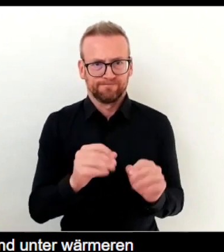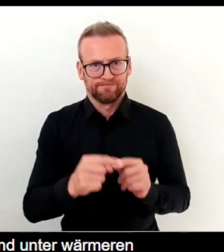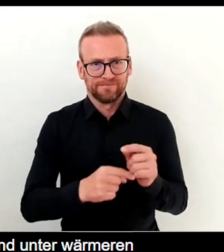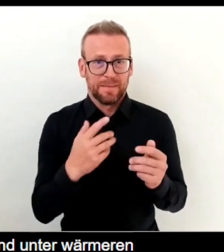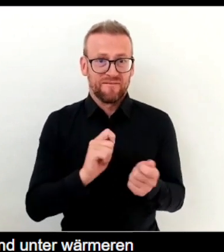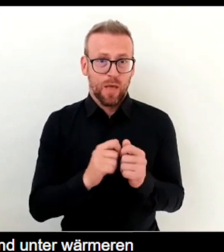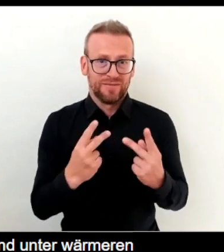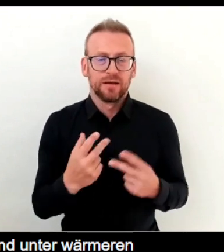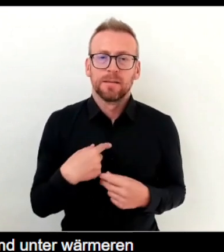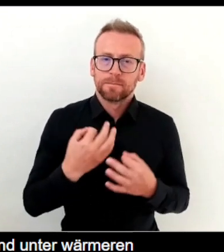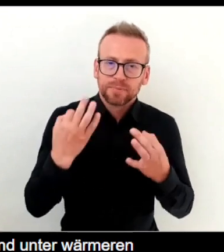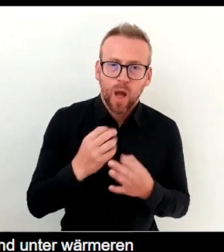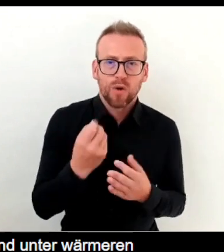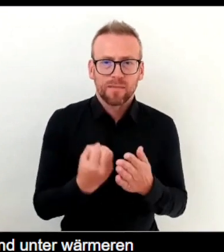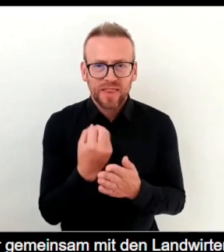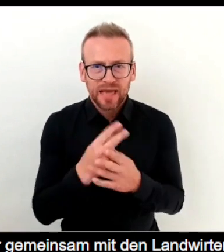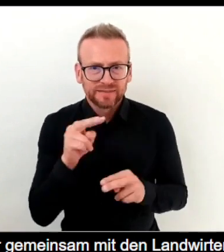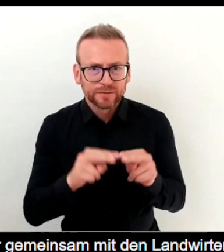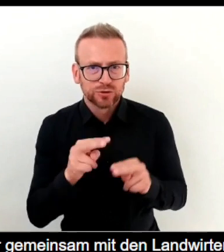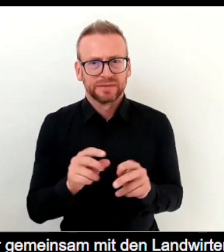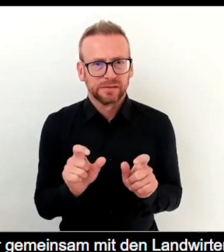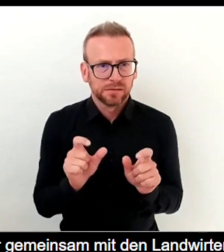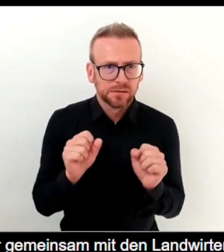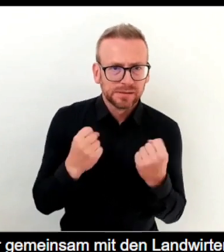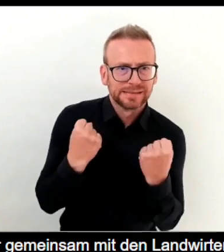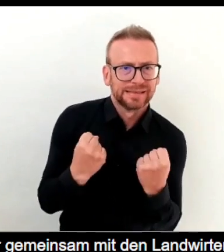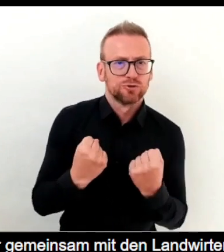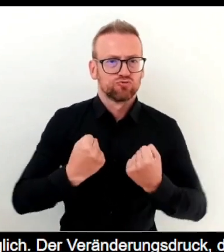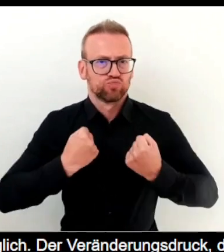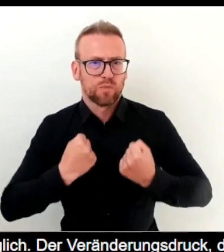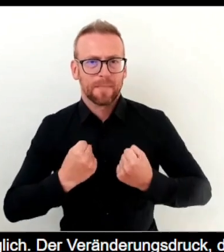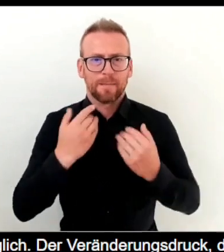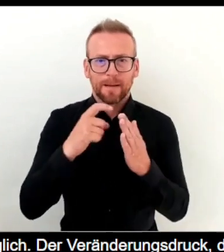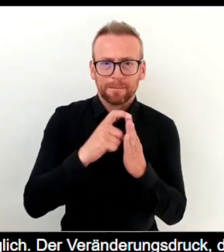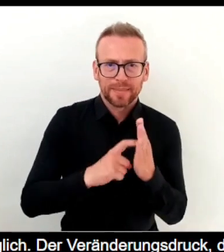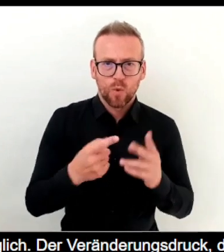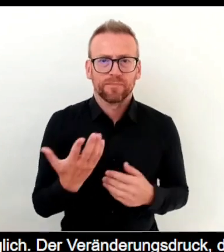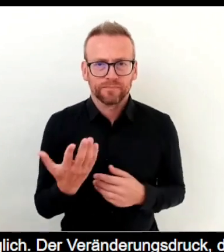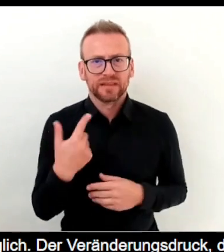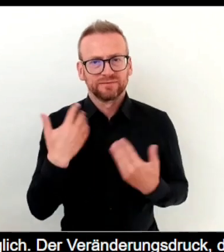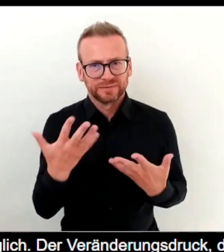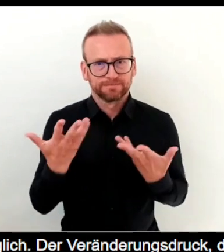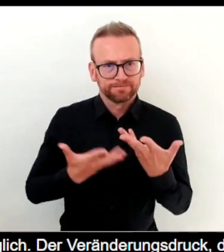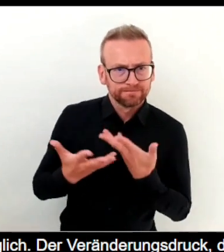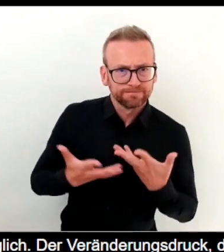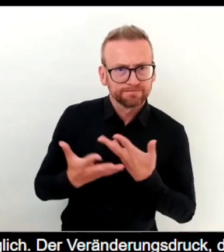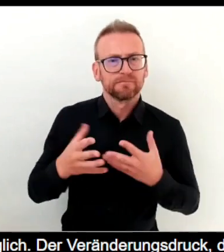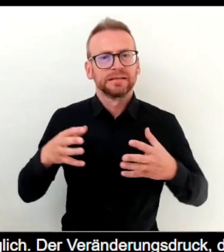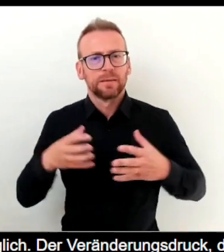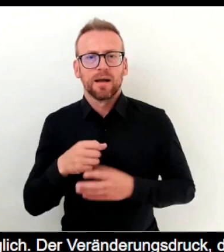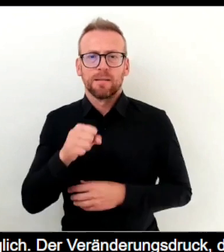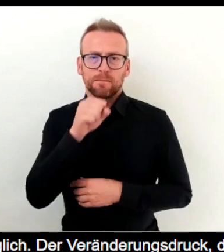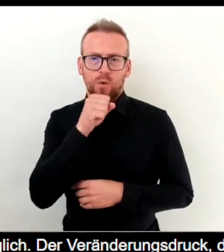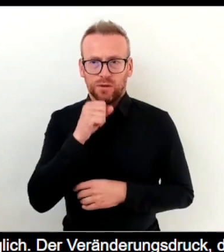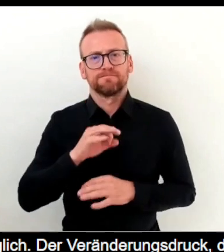Liebe Frau Präsidentin, liebe Ursula, wir kennen uns seit vielen Jahren aus Zeiten der Großen Koalition und von CDU zu CSU. Deswegen sind wir da auch heute sehr herzlich